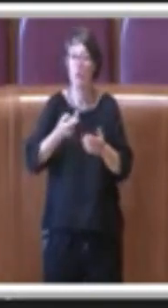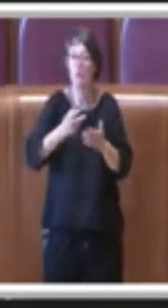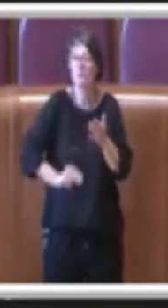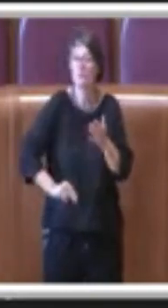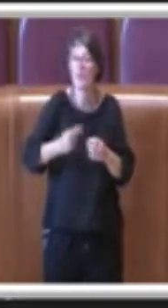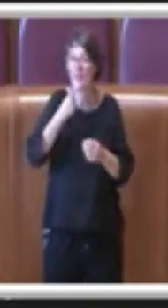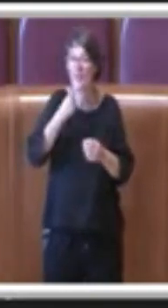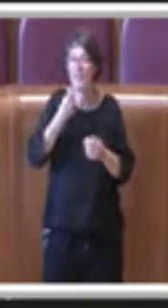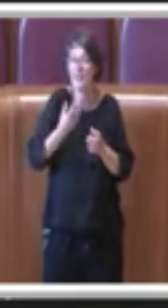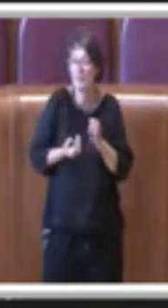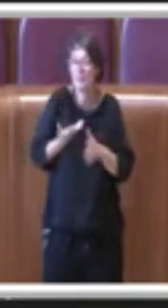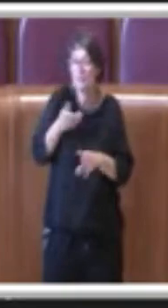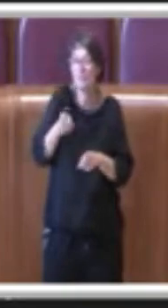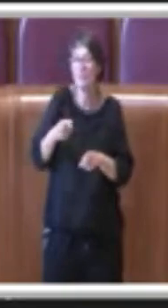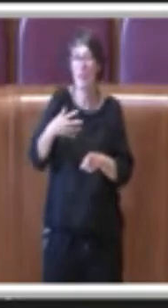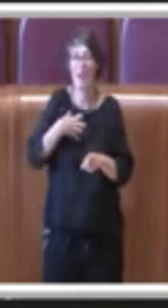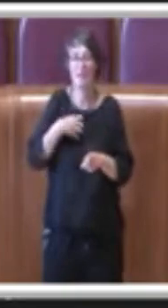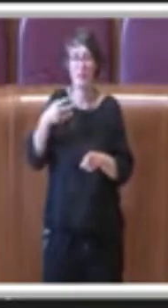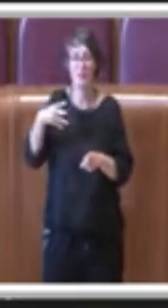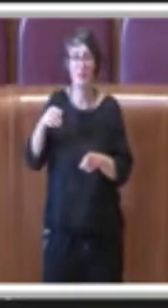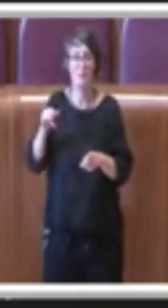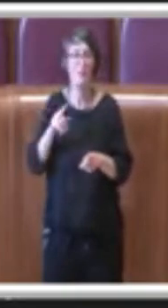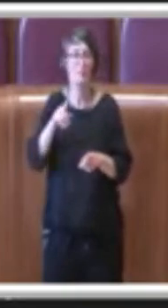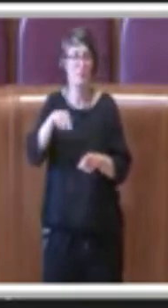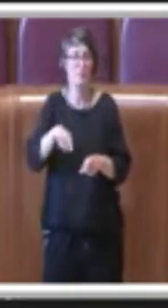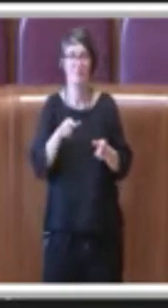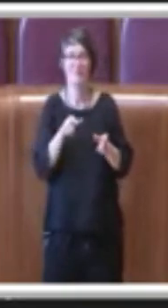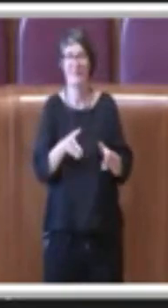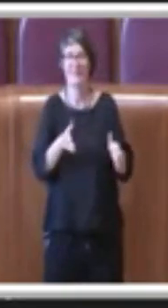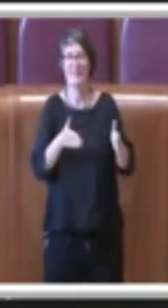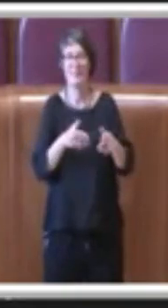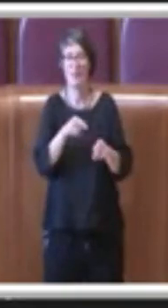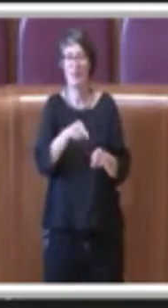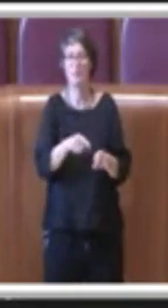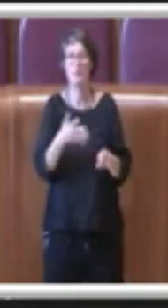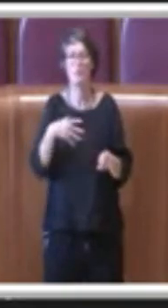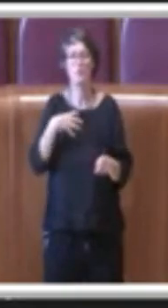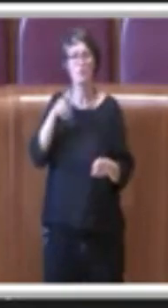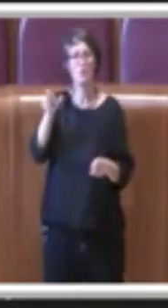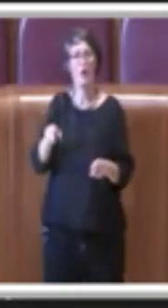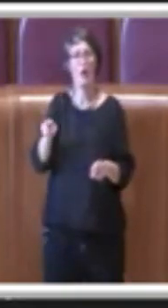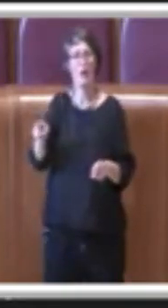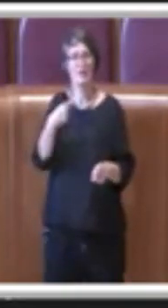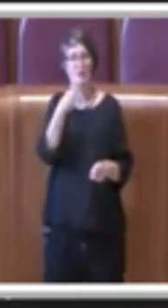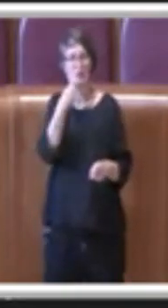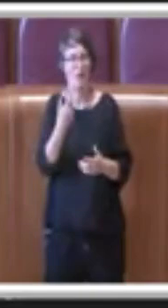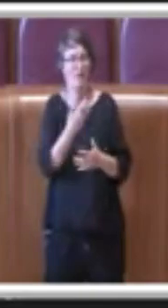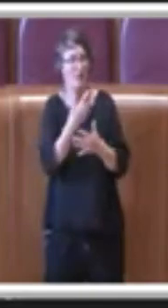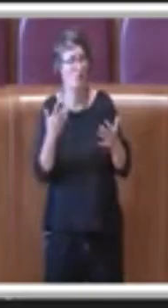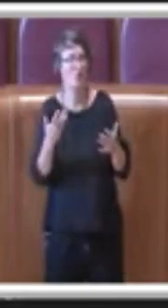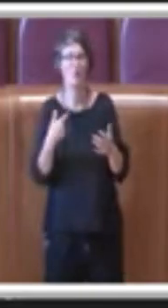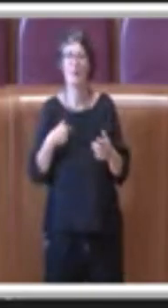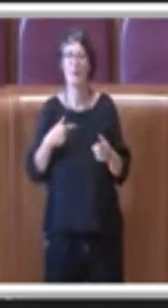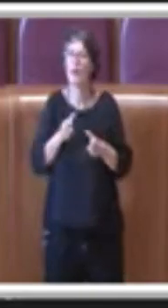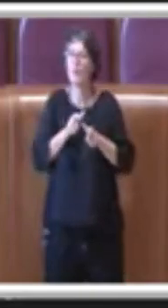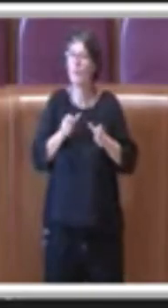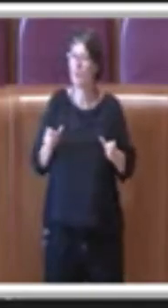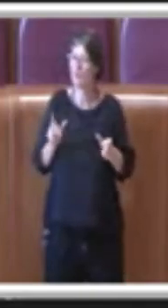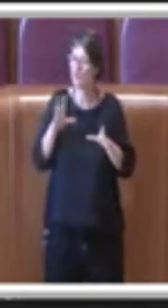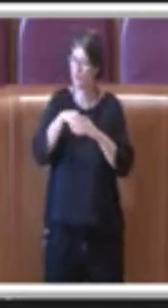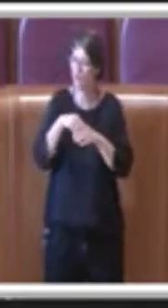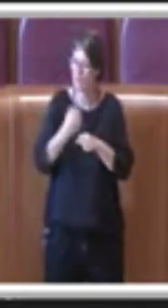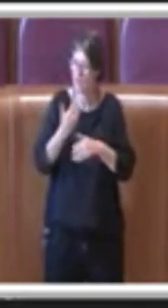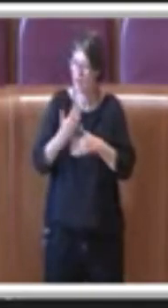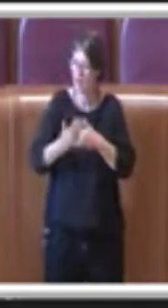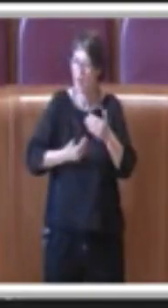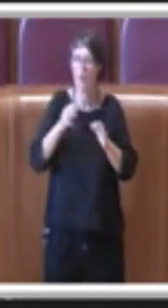e anche che quindi è stato portato avanti, come ha spiegato l'assessore, con profonda passione e determinazione. Ecco, questo veramente